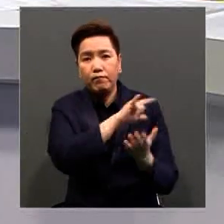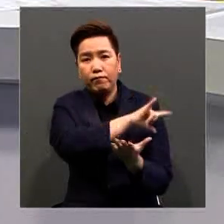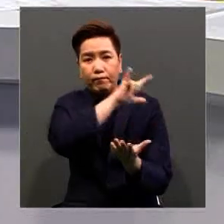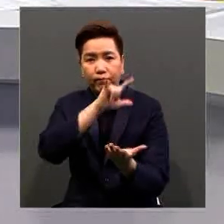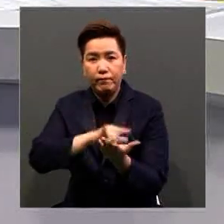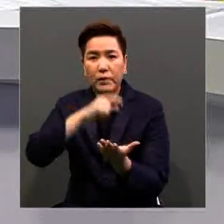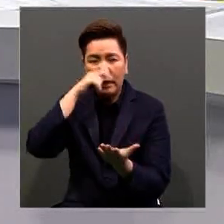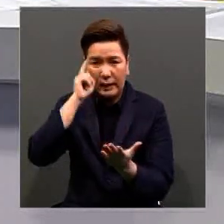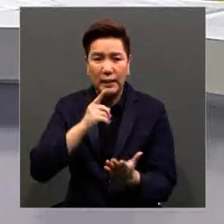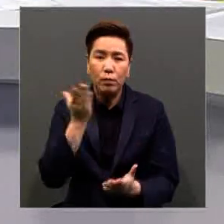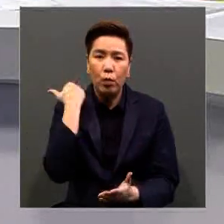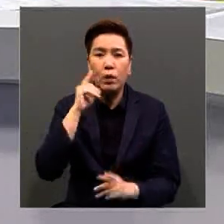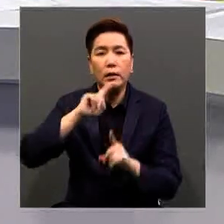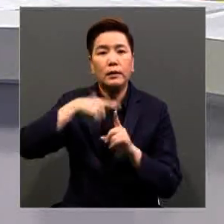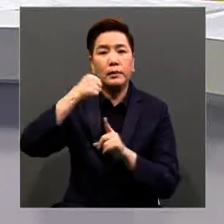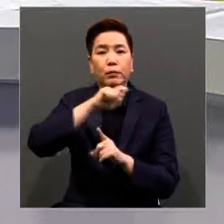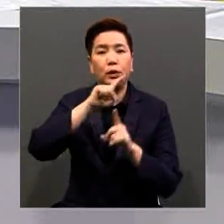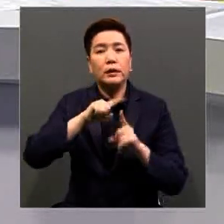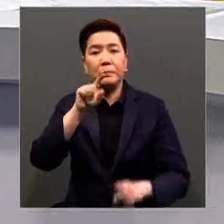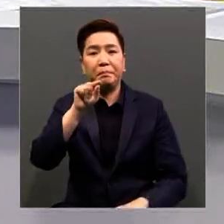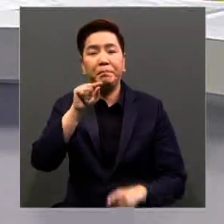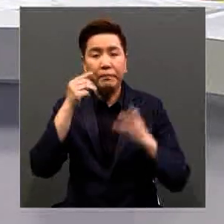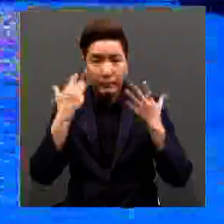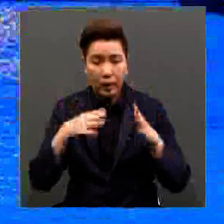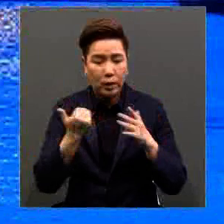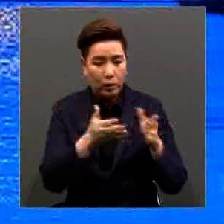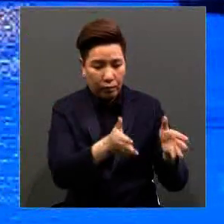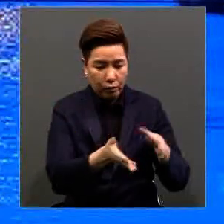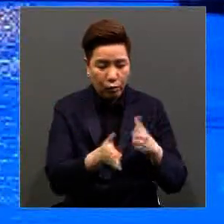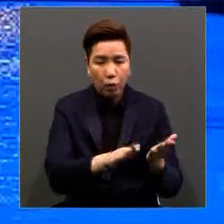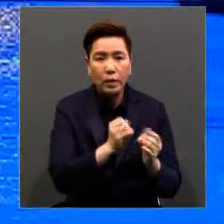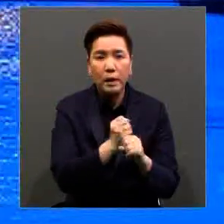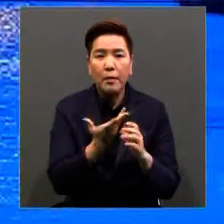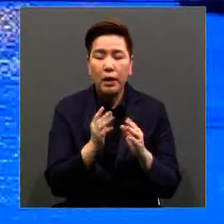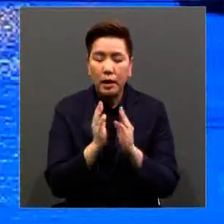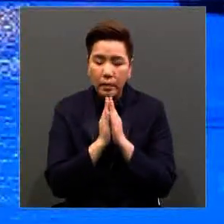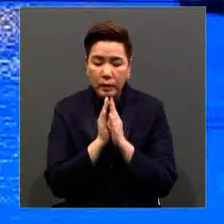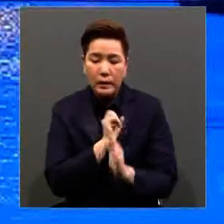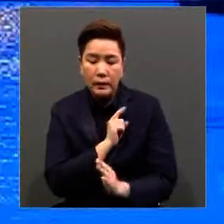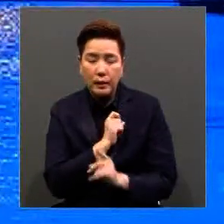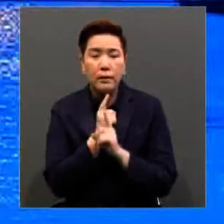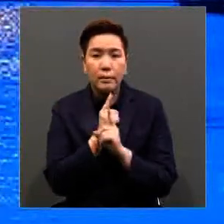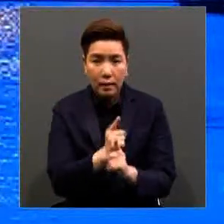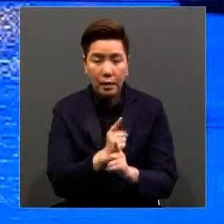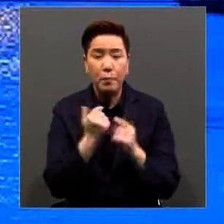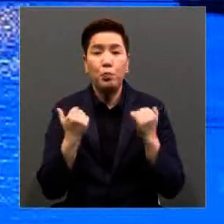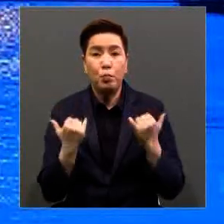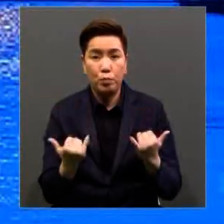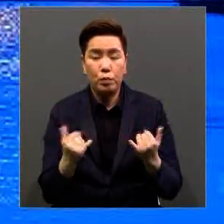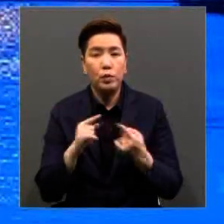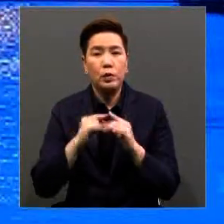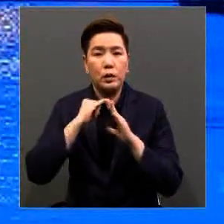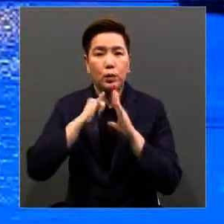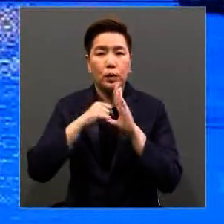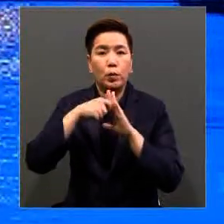ถึงประเทศไทยจริงๆมาแล้วตั้งแต่วันที่ 20ตุลาคมที่ผ่านมานะครับเพื่อที่จะประกอบพิธีกรรมทางศาสนานะครับอย่างวันนี้นะครับที่